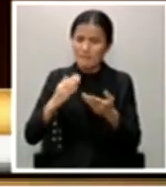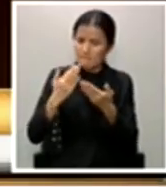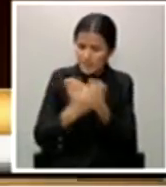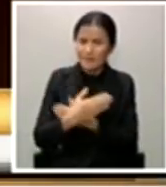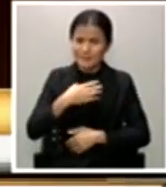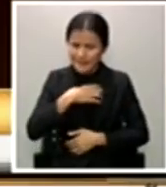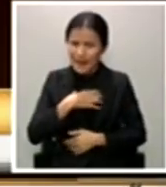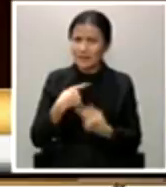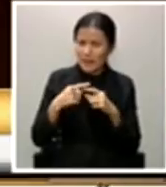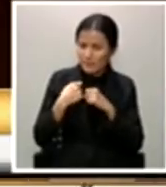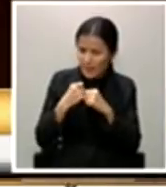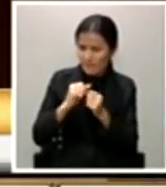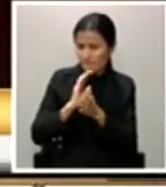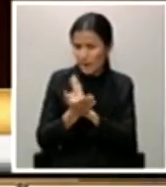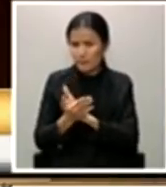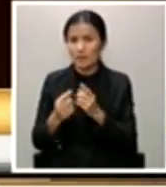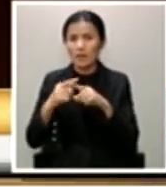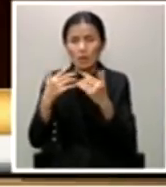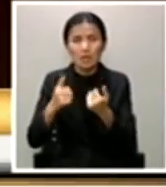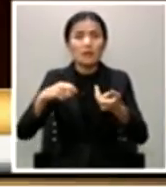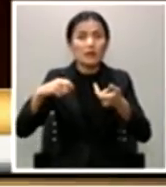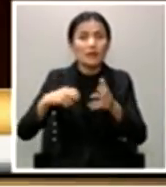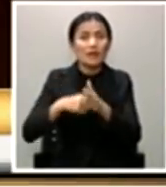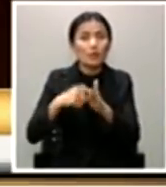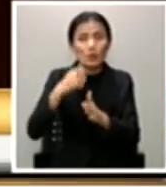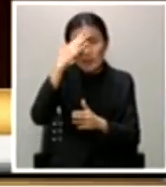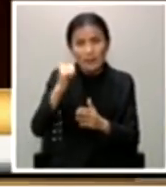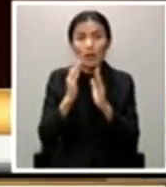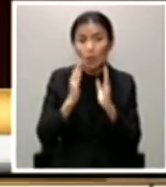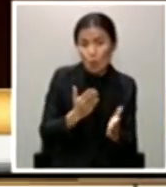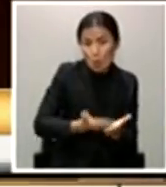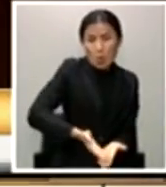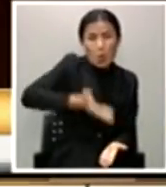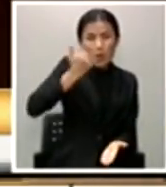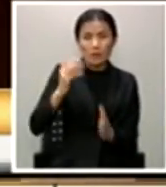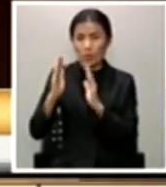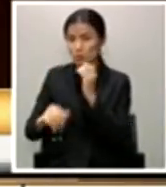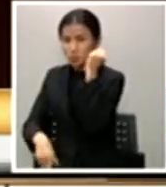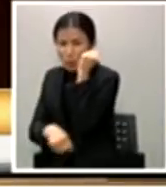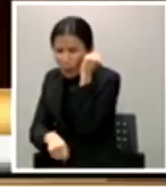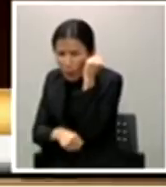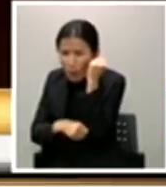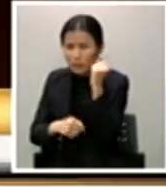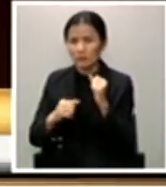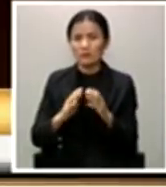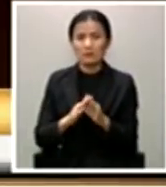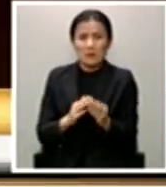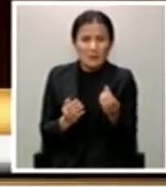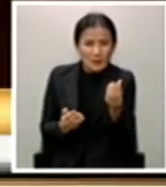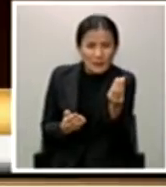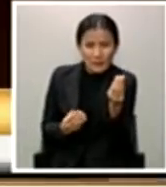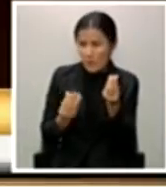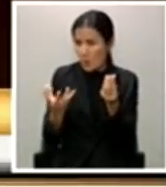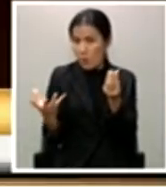เหตุผลที่เกิดความเหลื่อมล้ำมากๆเพราะอะไร 1. ผลผลิตของเราบริการ